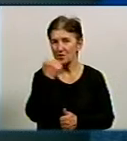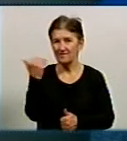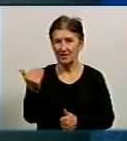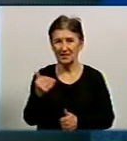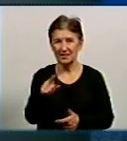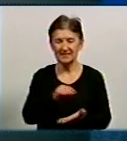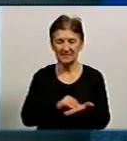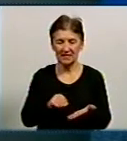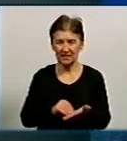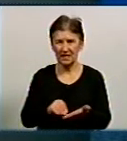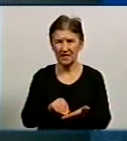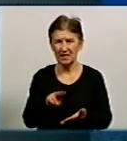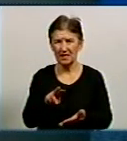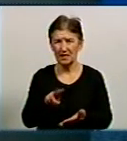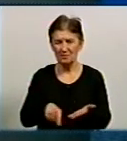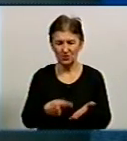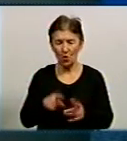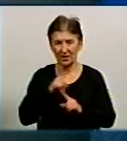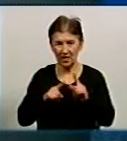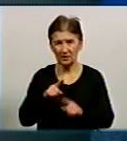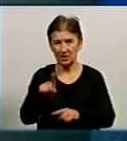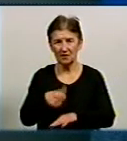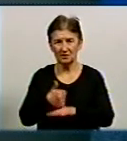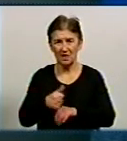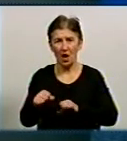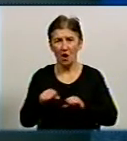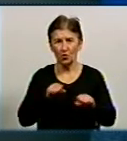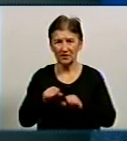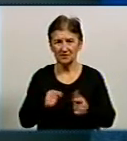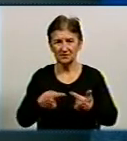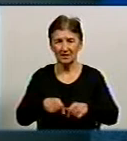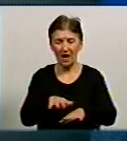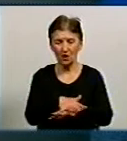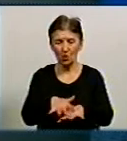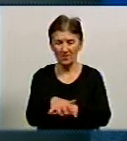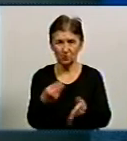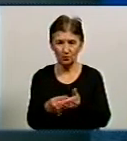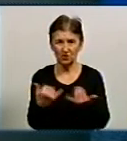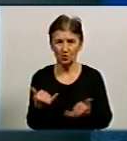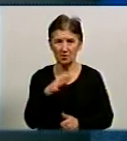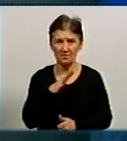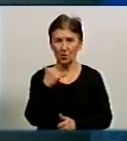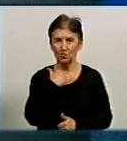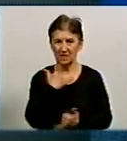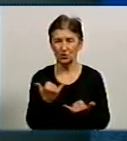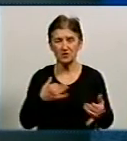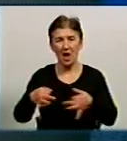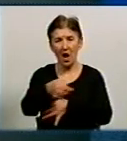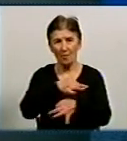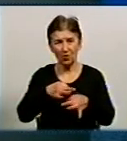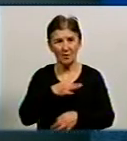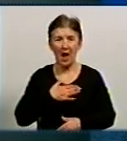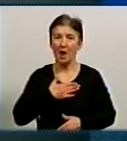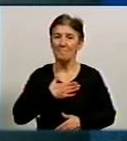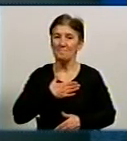секретар міської ради Кропивницького, ну і одночасно голова координаційної ради з питань громадського бюджету був в студії тими днями, обговорювали приємну, як